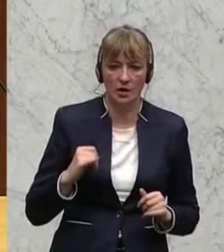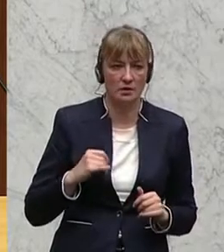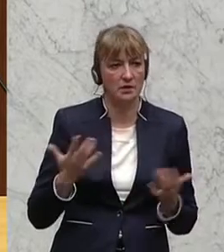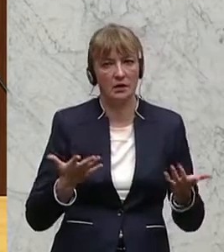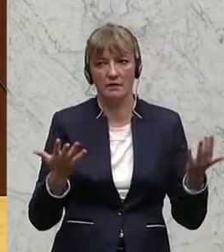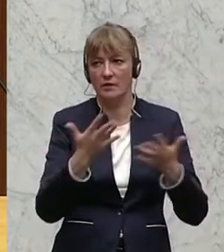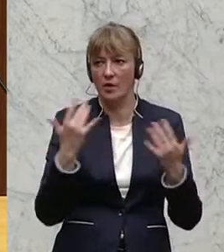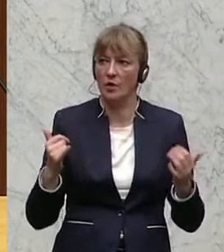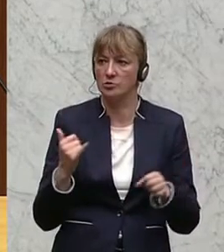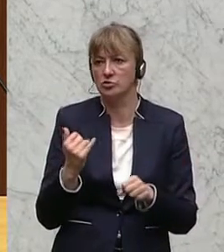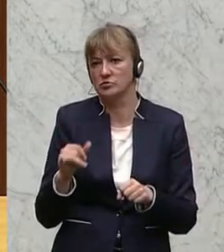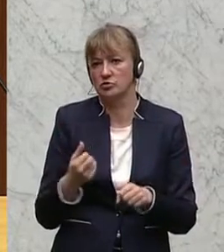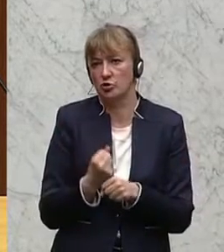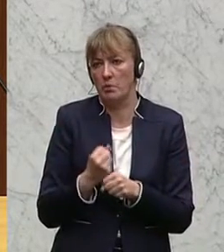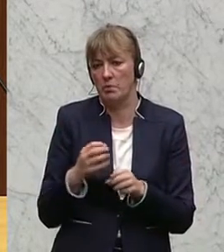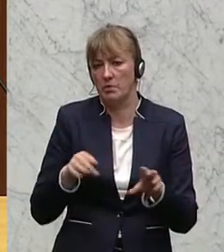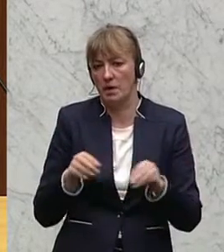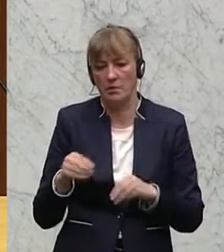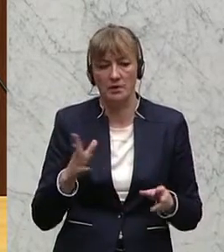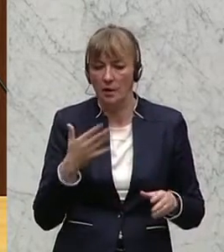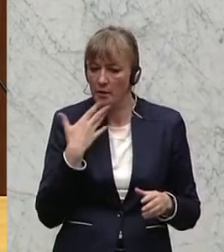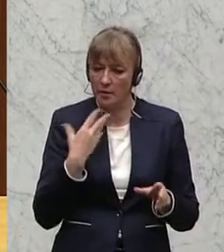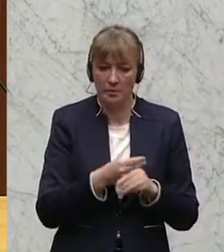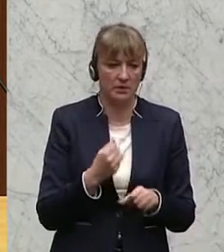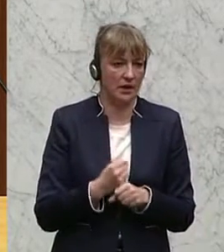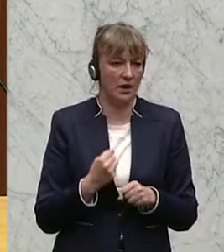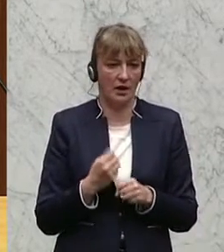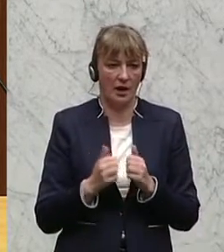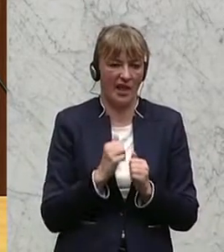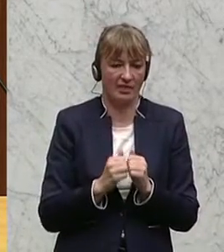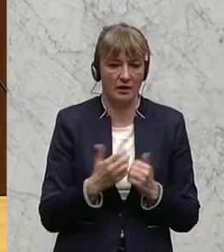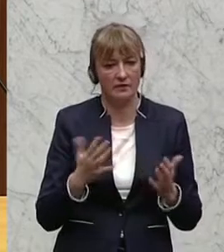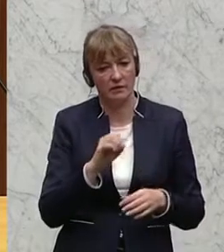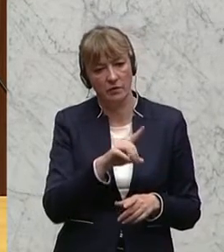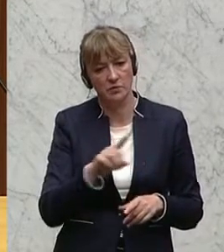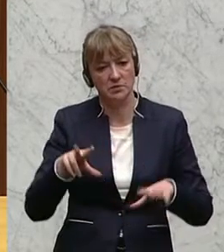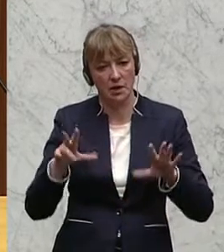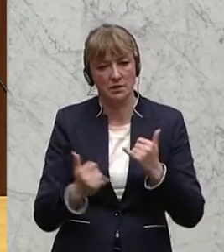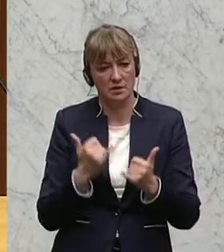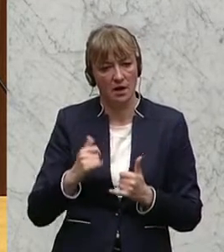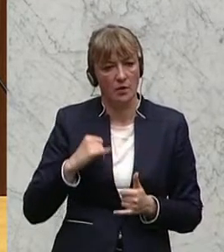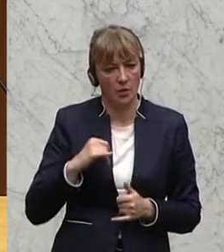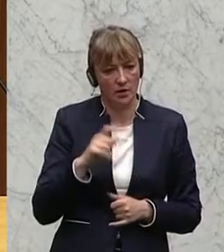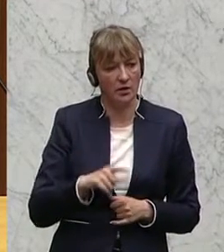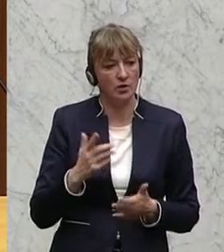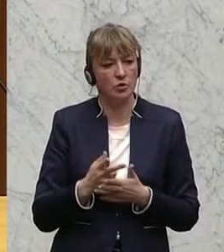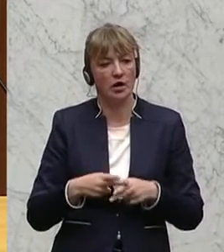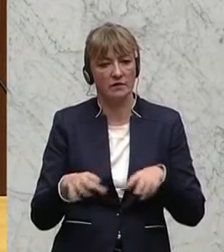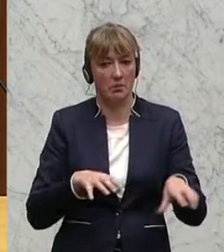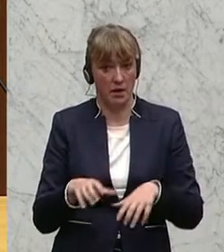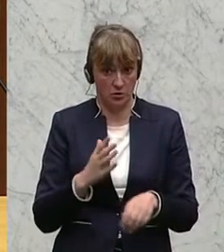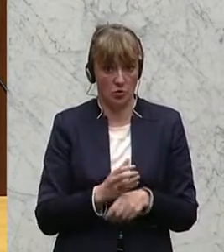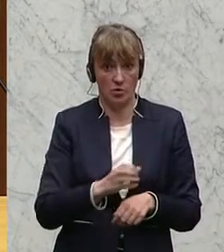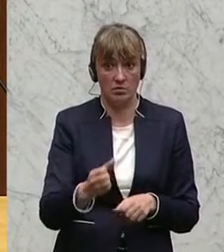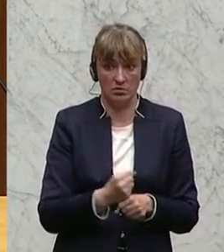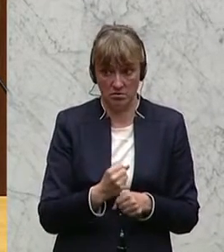jetzt irgendwo jobben, und da ist auch nicht mitgerechnet jene Jugendlichen zwischen 15 und 18, die bereits als Hilfsarbeiter